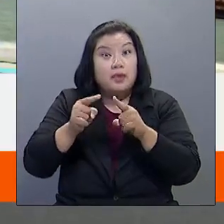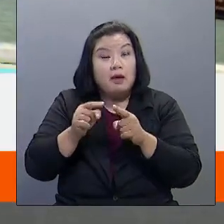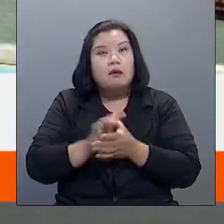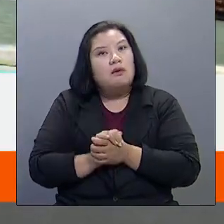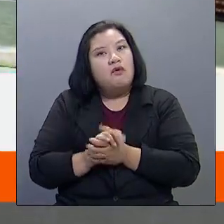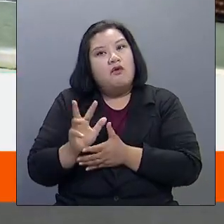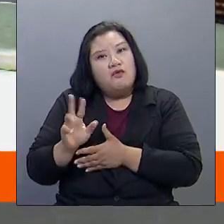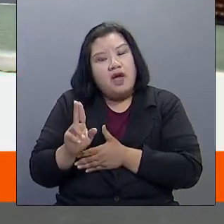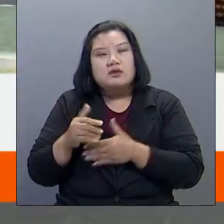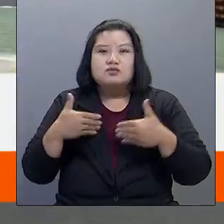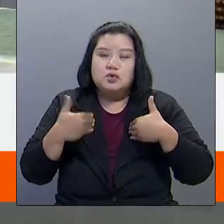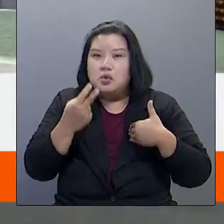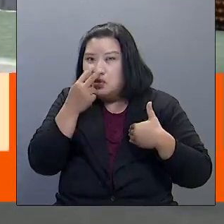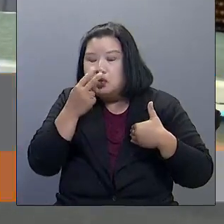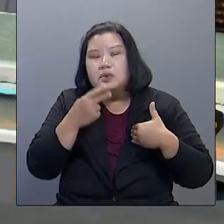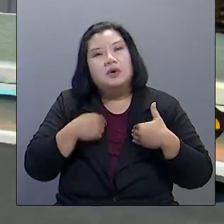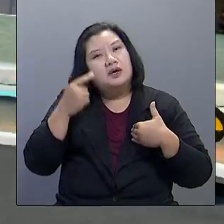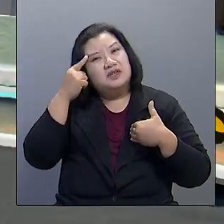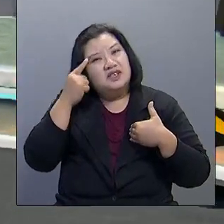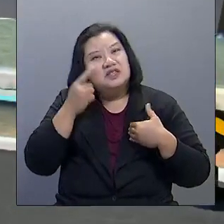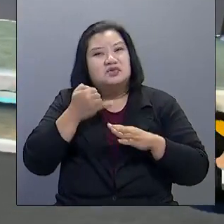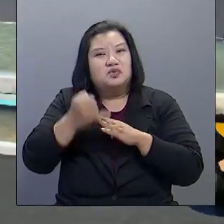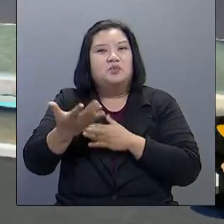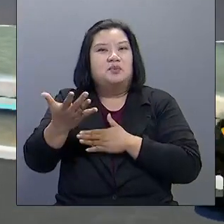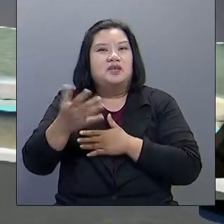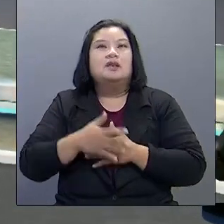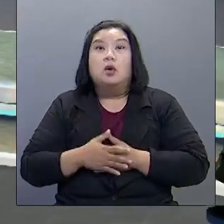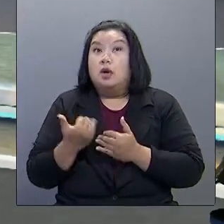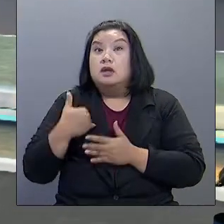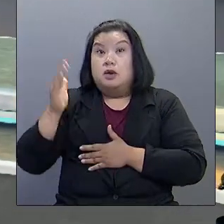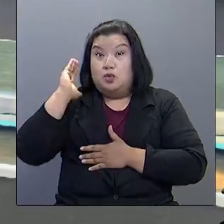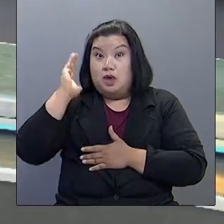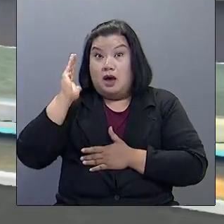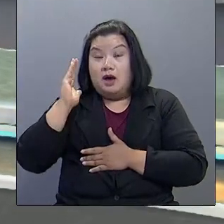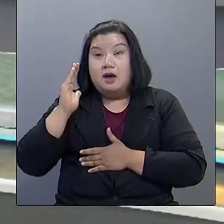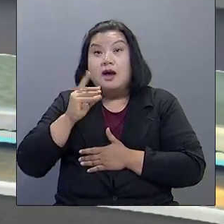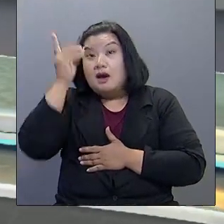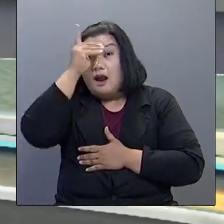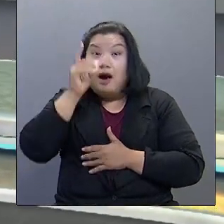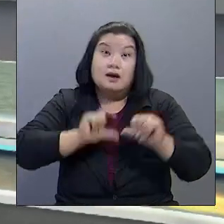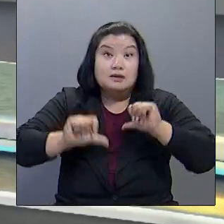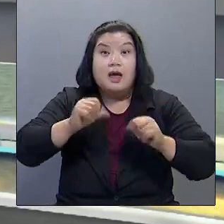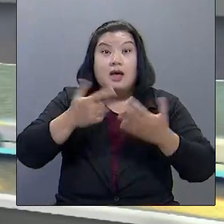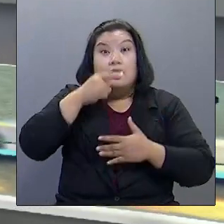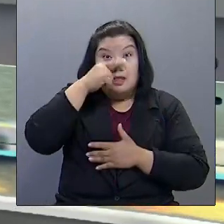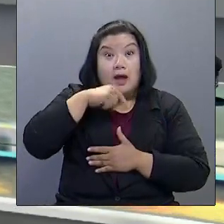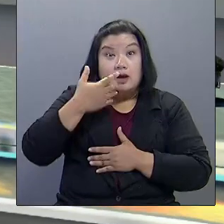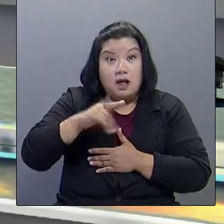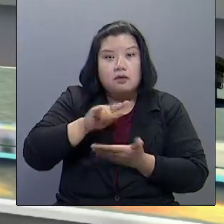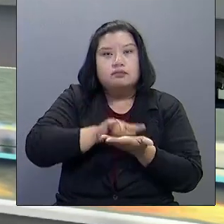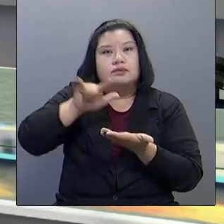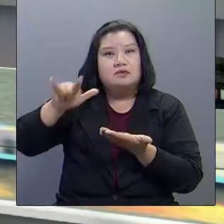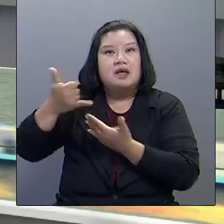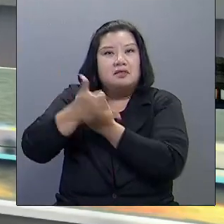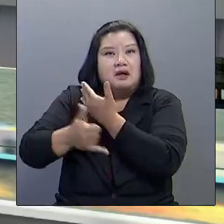ดีไม่ตกเลยทีเดียวค่ะหนุ่มๆเขามีงานโชว์นะคะไม่ใช่แค่ในไทยแต่ว่าไปตระเวนแสดงในต่างประเทศด้วยและล่า